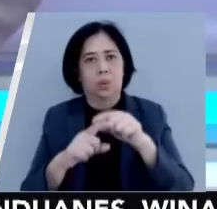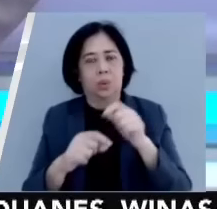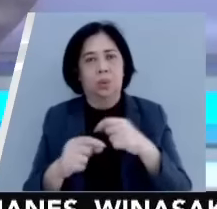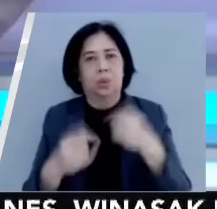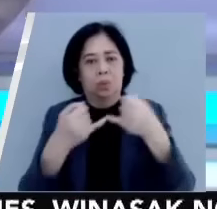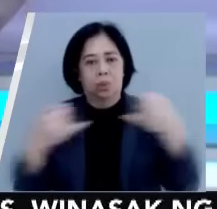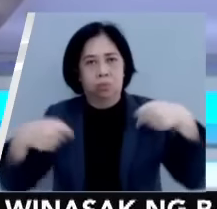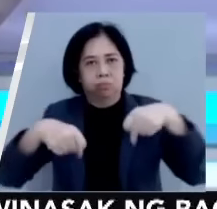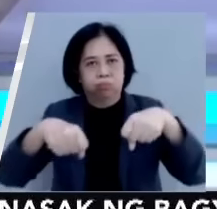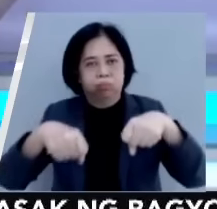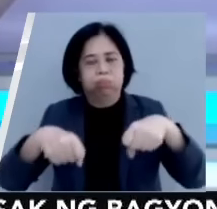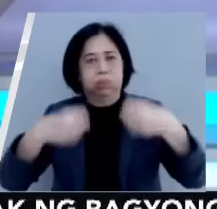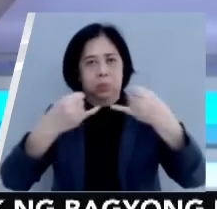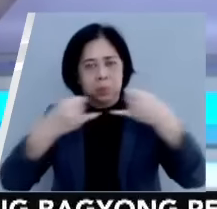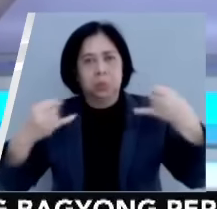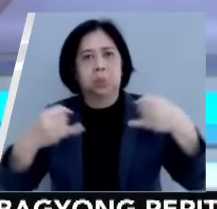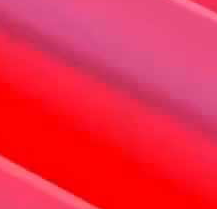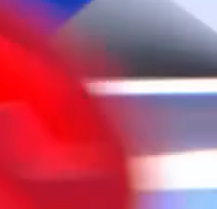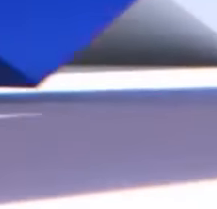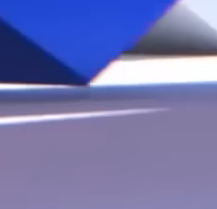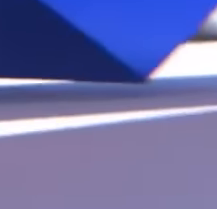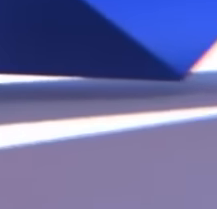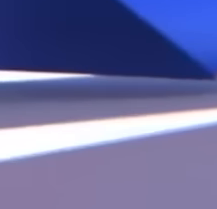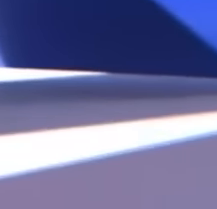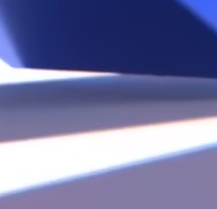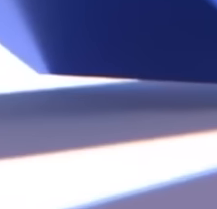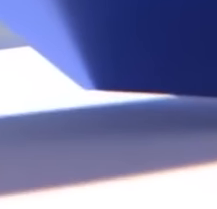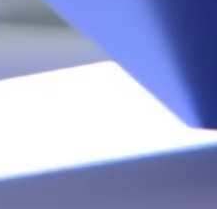kable. Nakatutok si Ian Cruz.